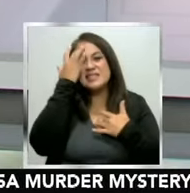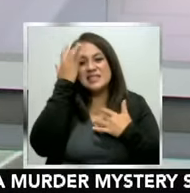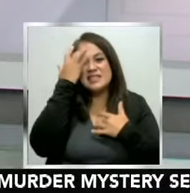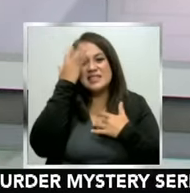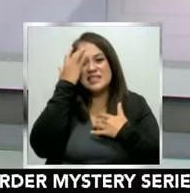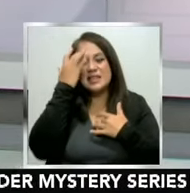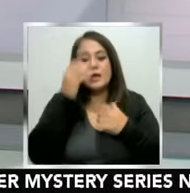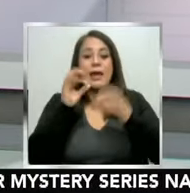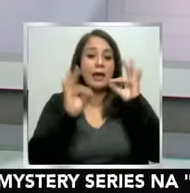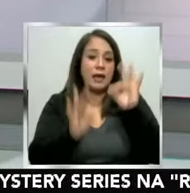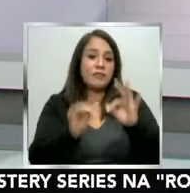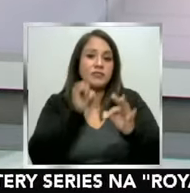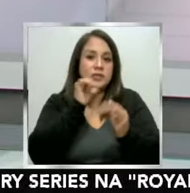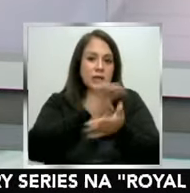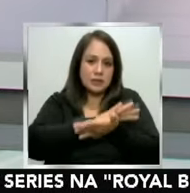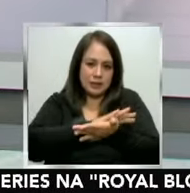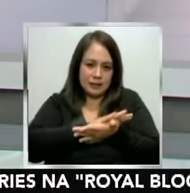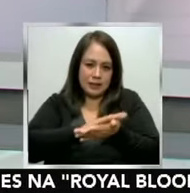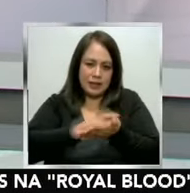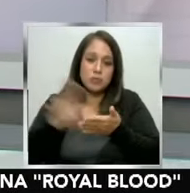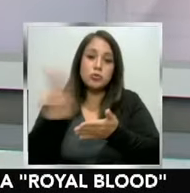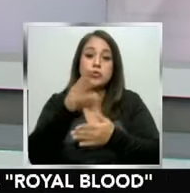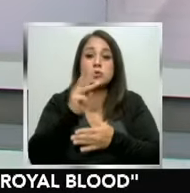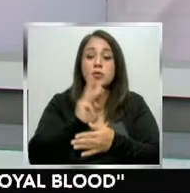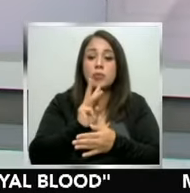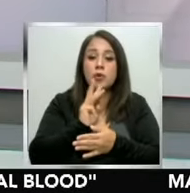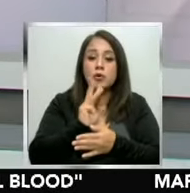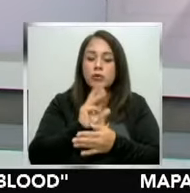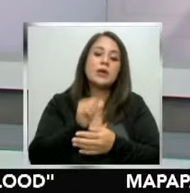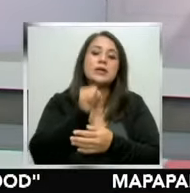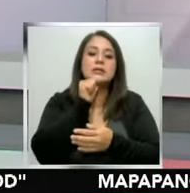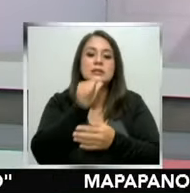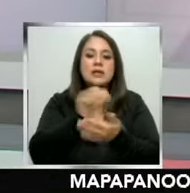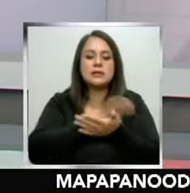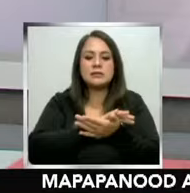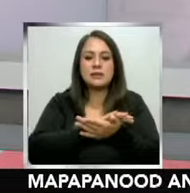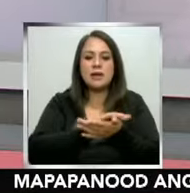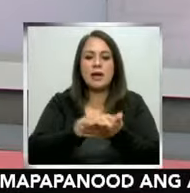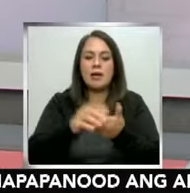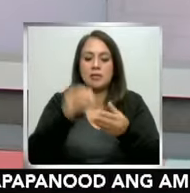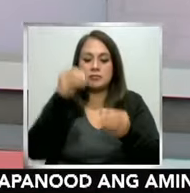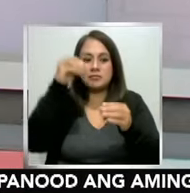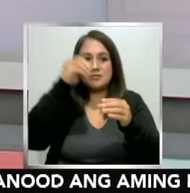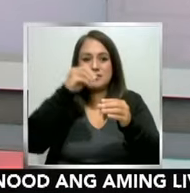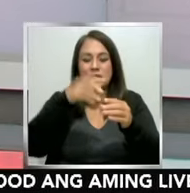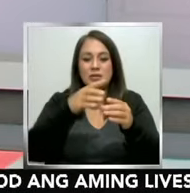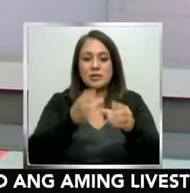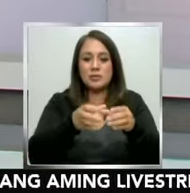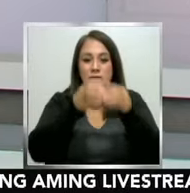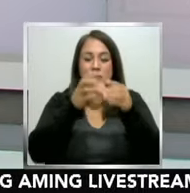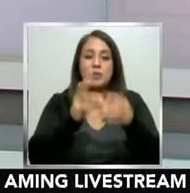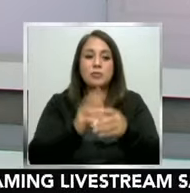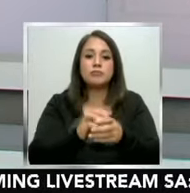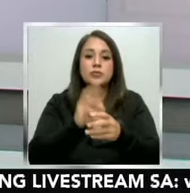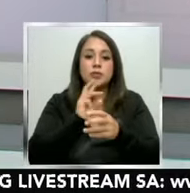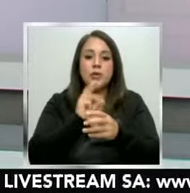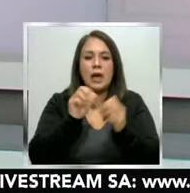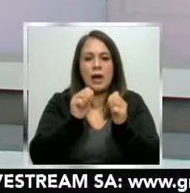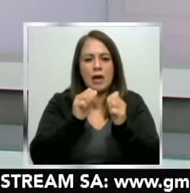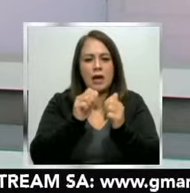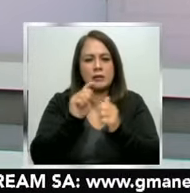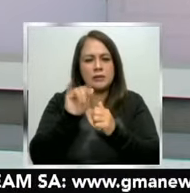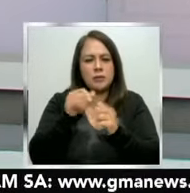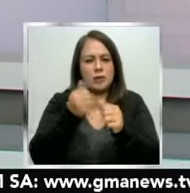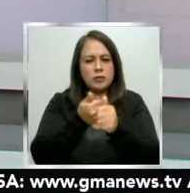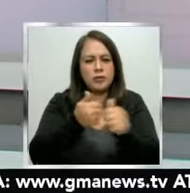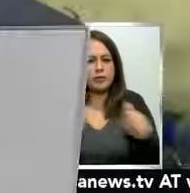hindi malinis ang gagamiting tubig o hindi maayos ang paglalagyan? Ang mga tip para maiwasan yan, tinutukan ni Tina